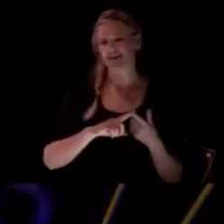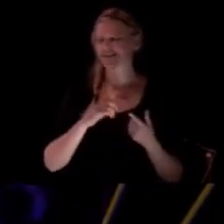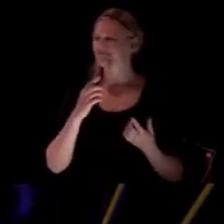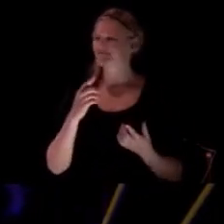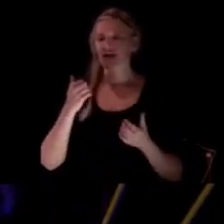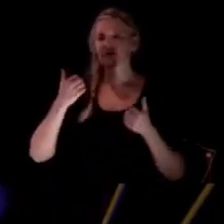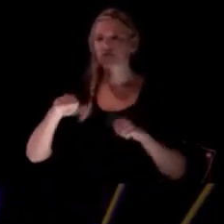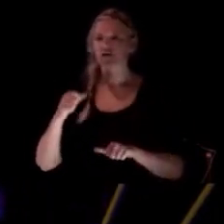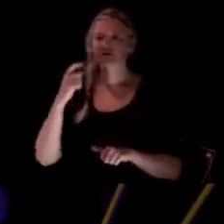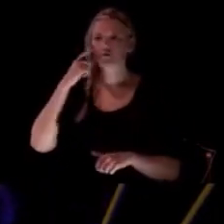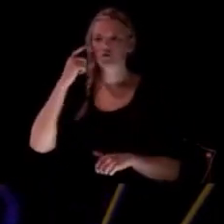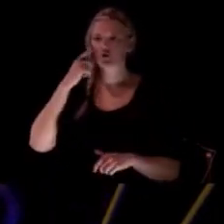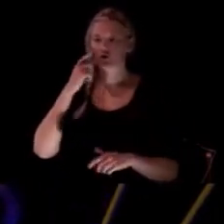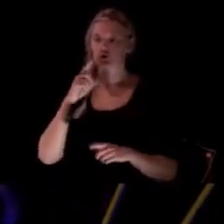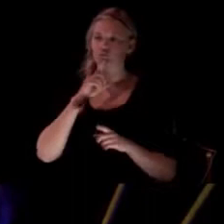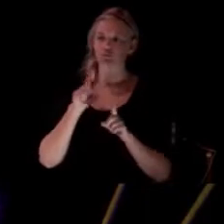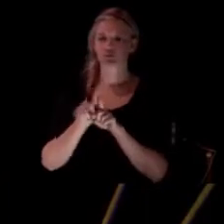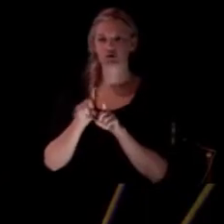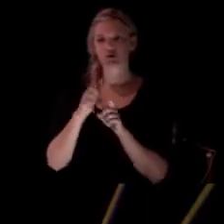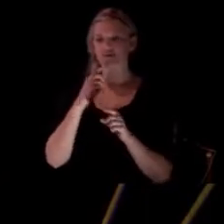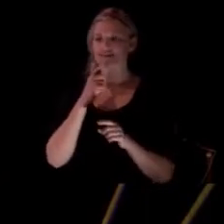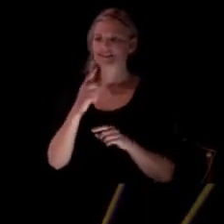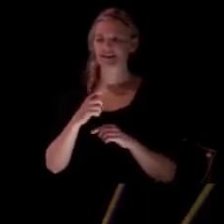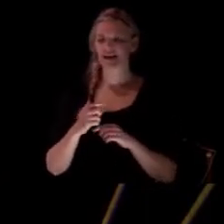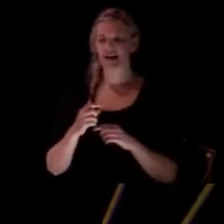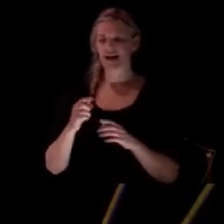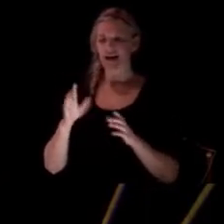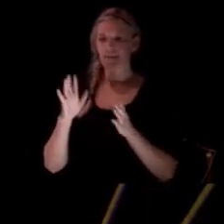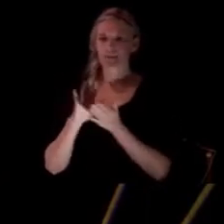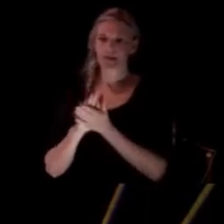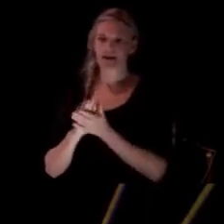vanskelig å forstå, så vi kaller det medbestemmelse.